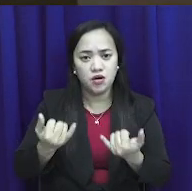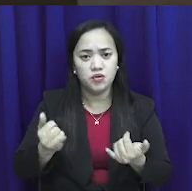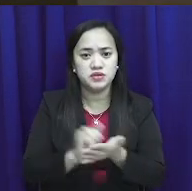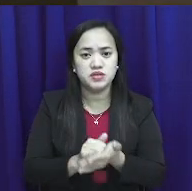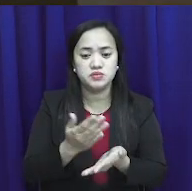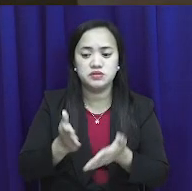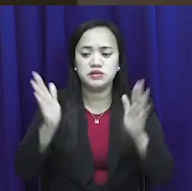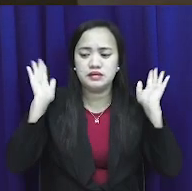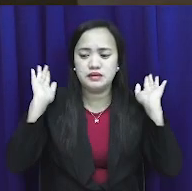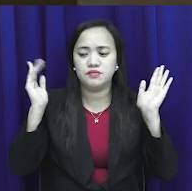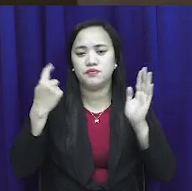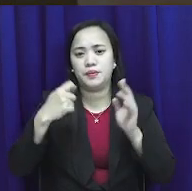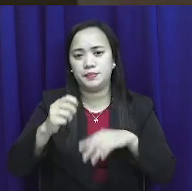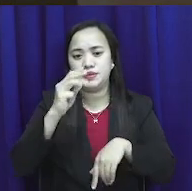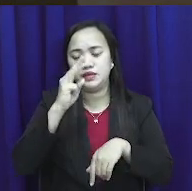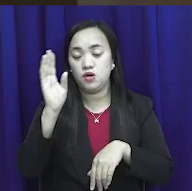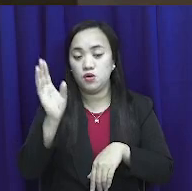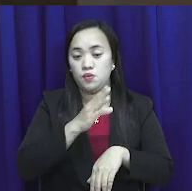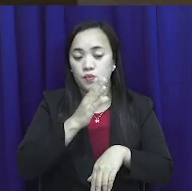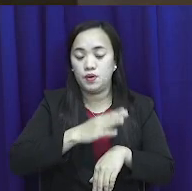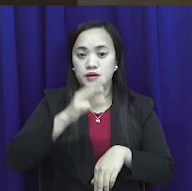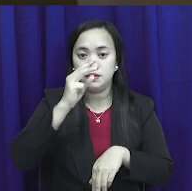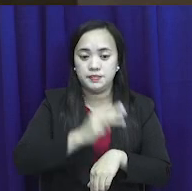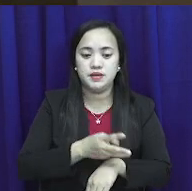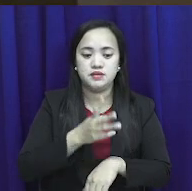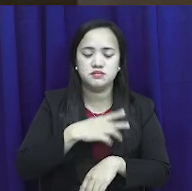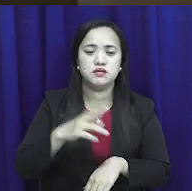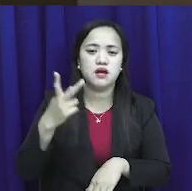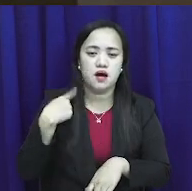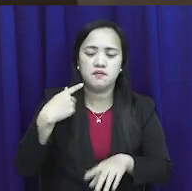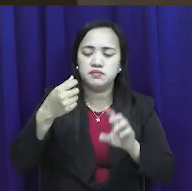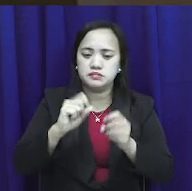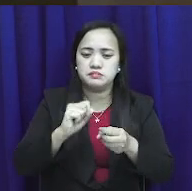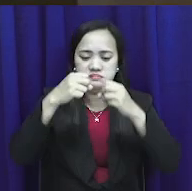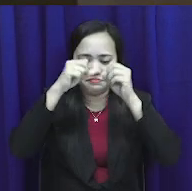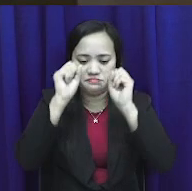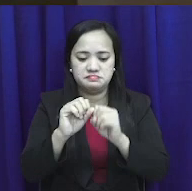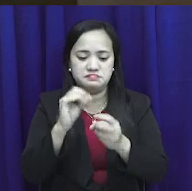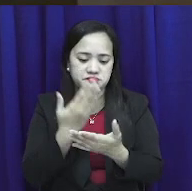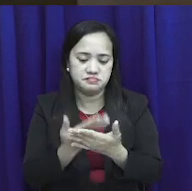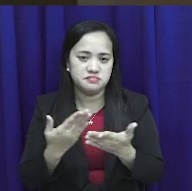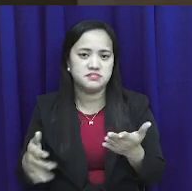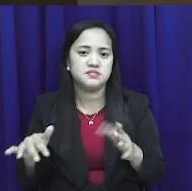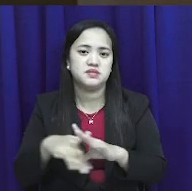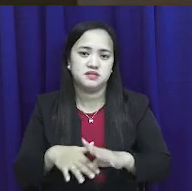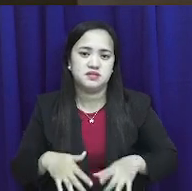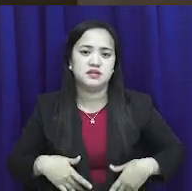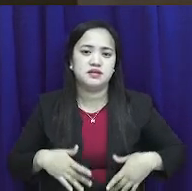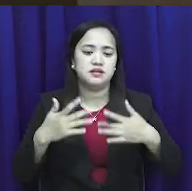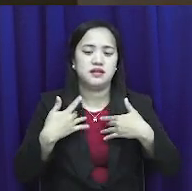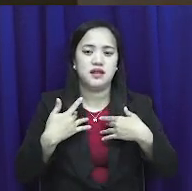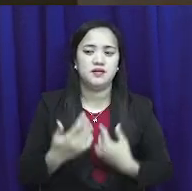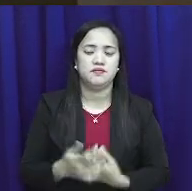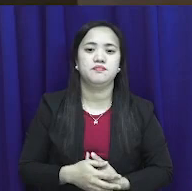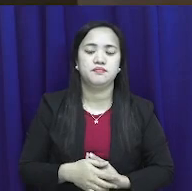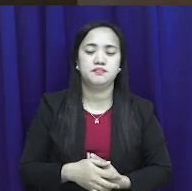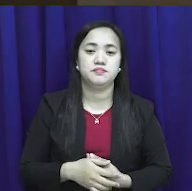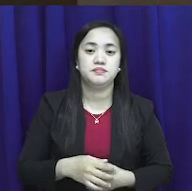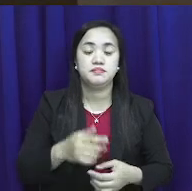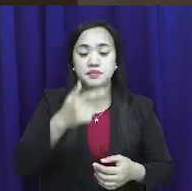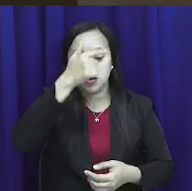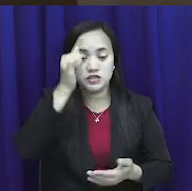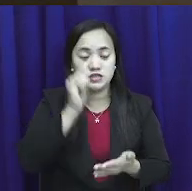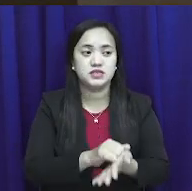na tanggalin yung Ministry magkakapit ka Maam I mean financially youl be a blessing na magiging magagamit mo yun sa